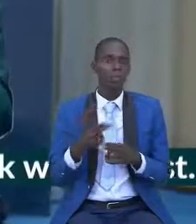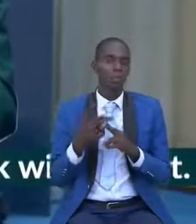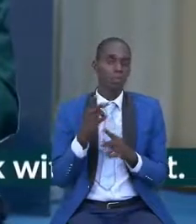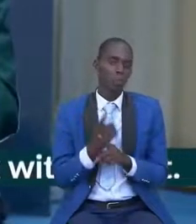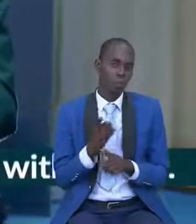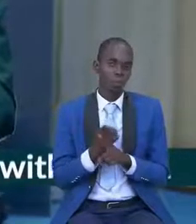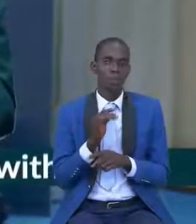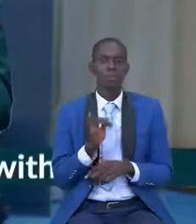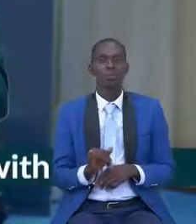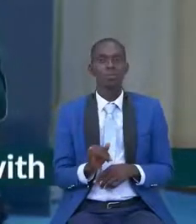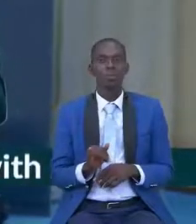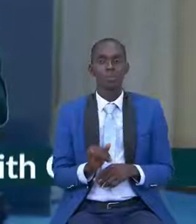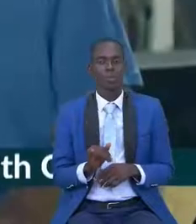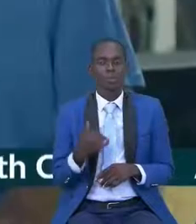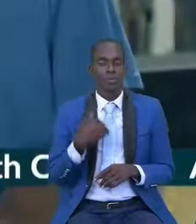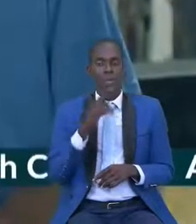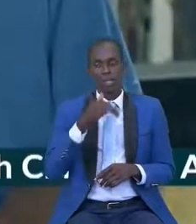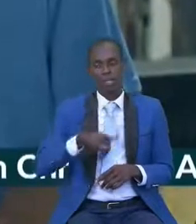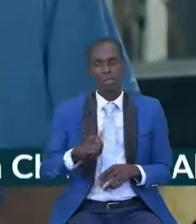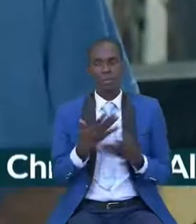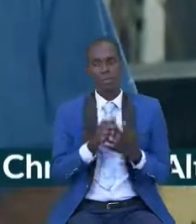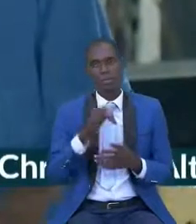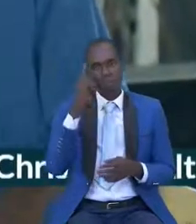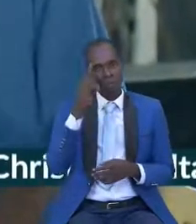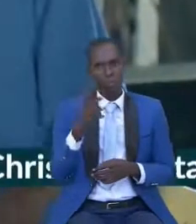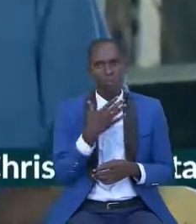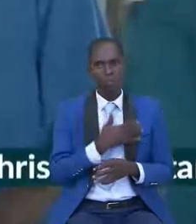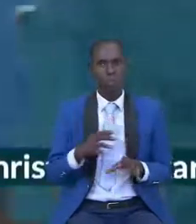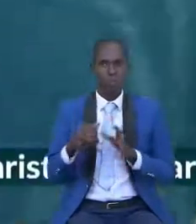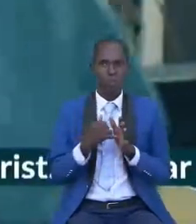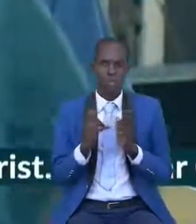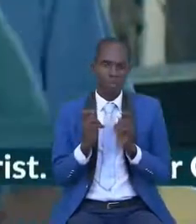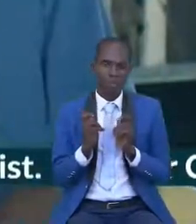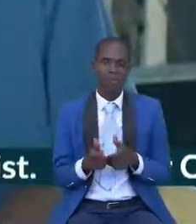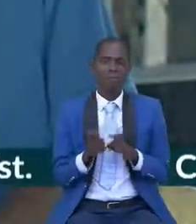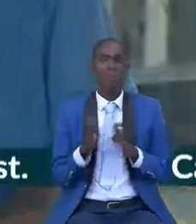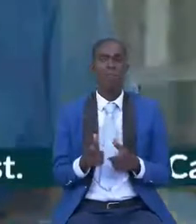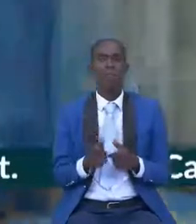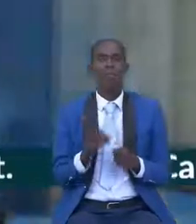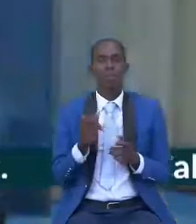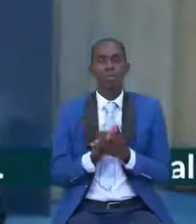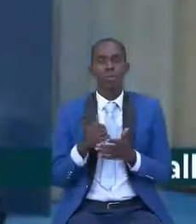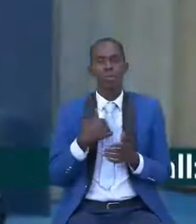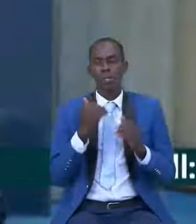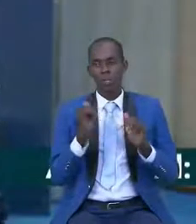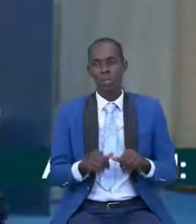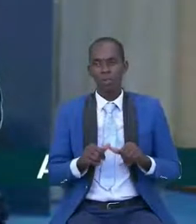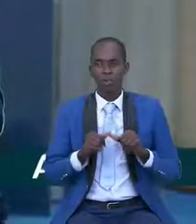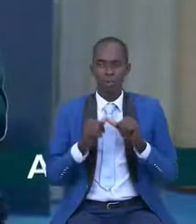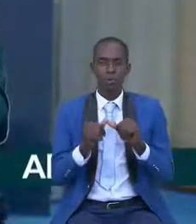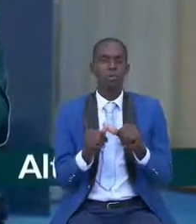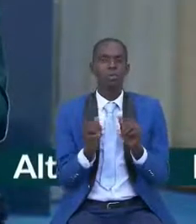nations. Sur nos terres, nos champs de croisade où nous sommes. Nous vous attendons rapidement pour